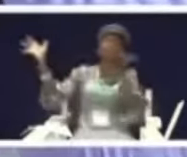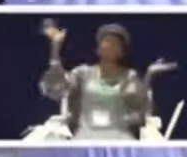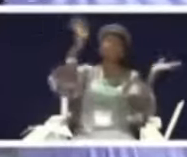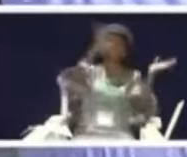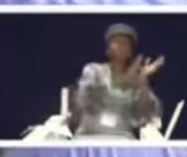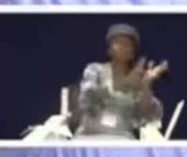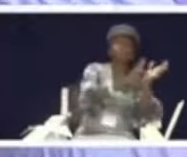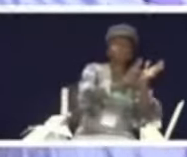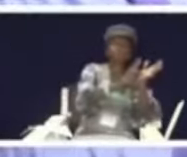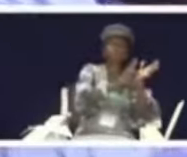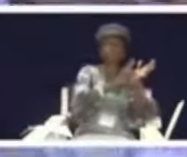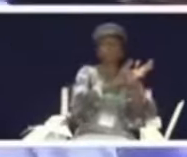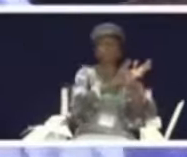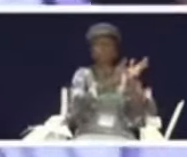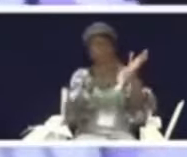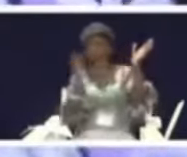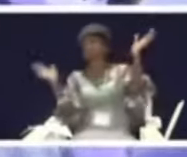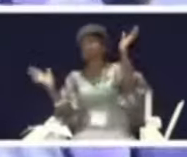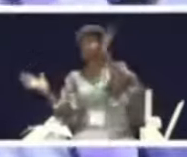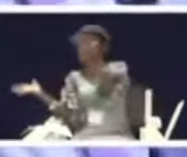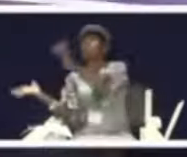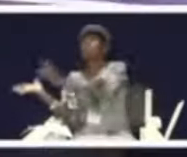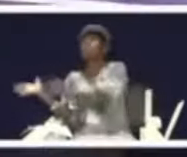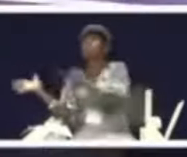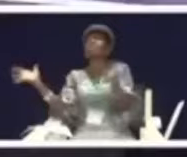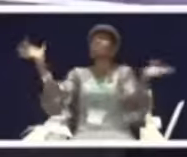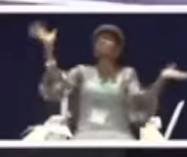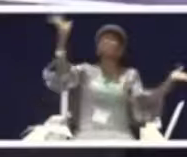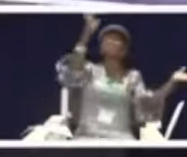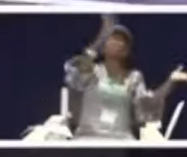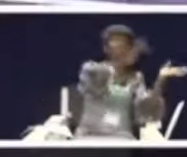Jésù. Orúkọ tó borí orúkọ.